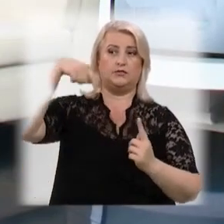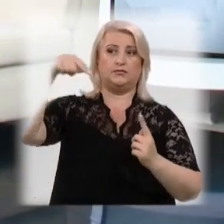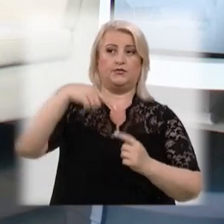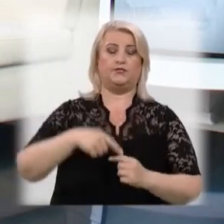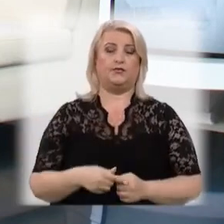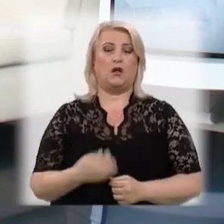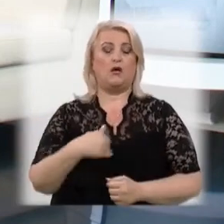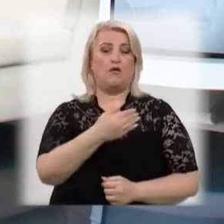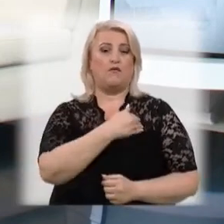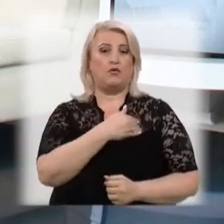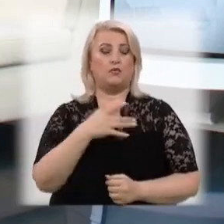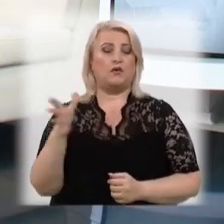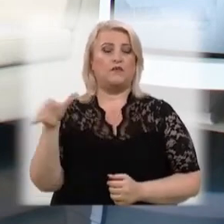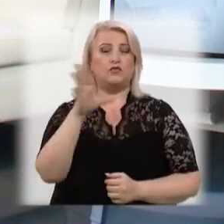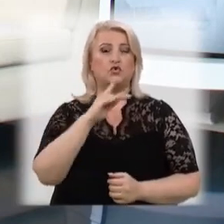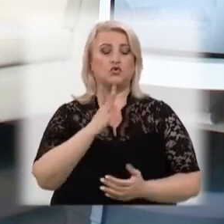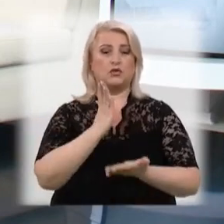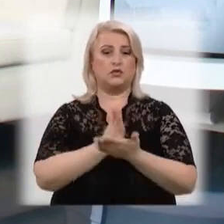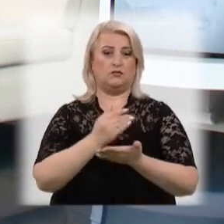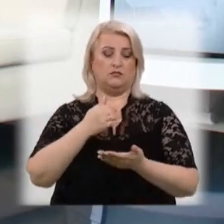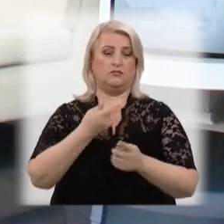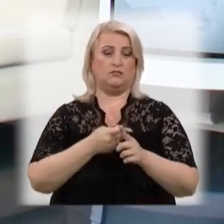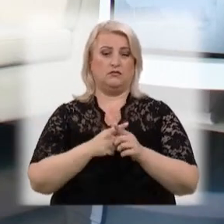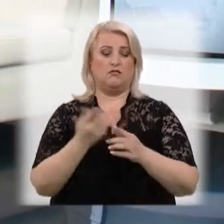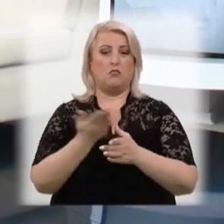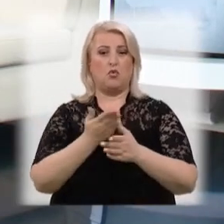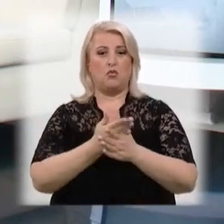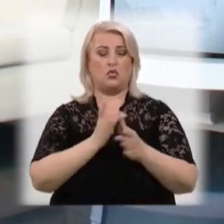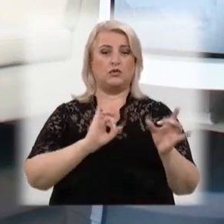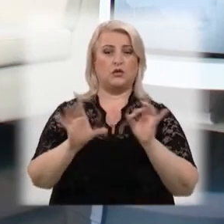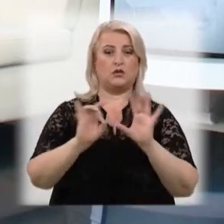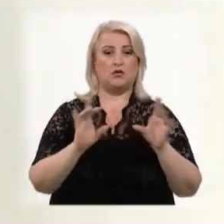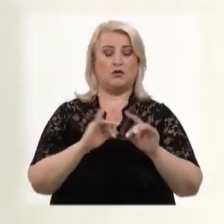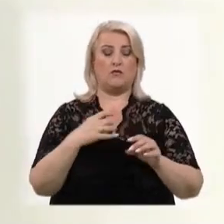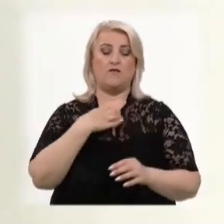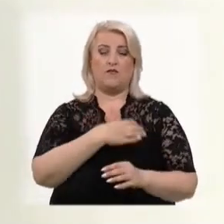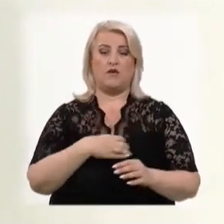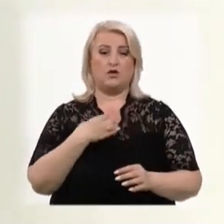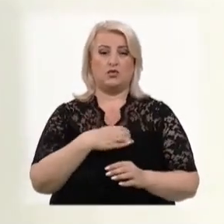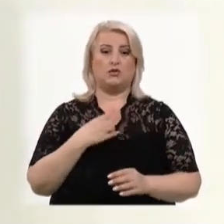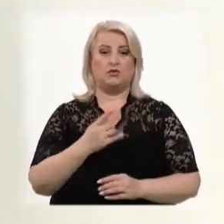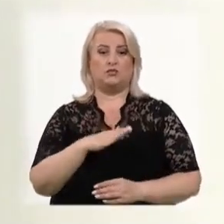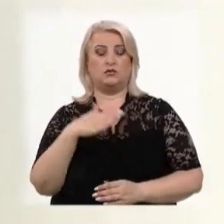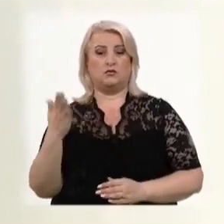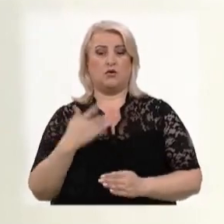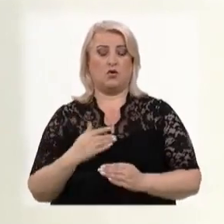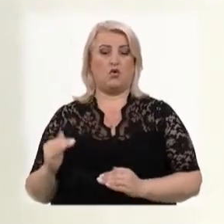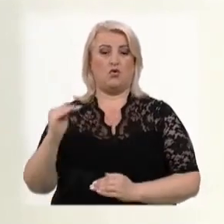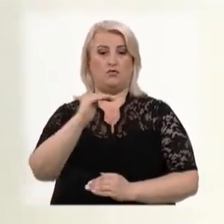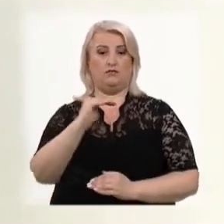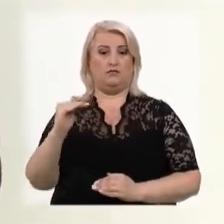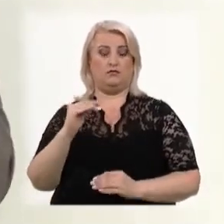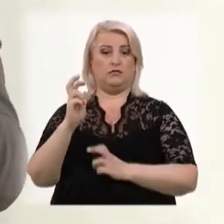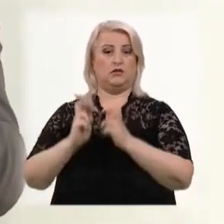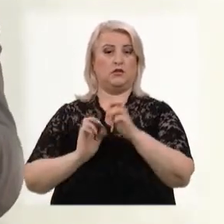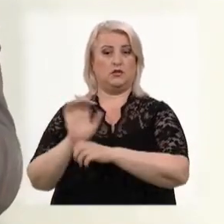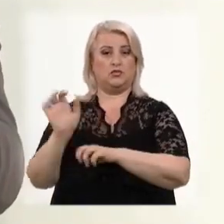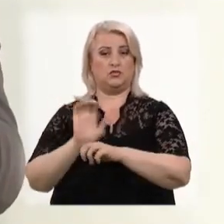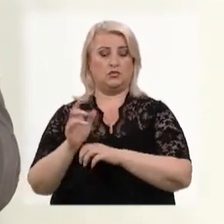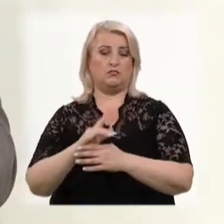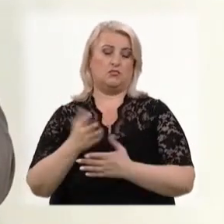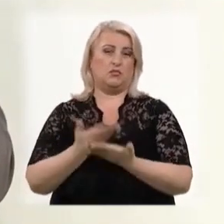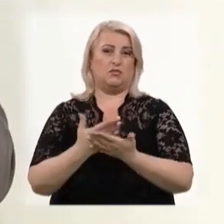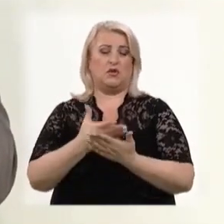noi tot ce ține de instrumente de marketing foarte mult contează pe de o parte ninja din care face parte industria de hoții de frumusețe